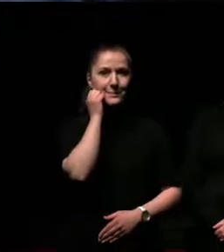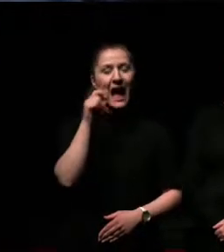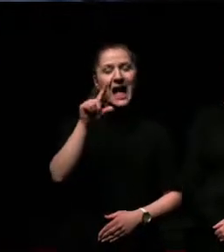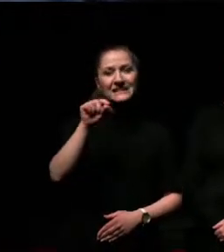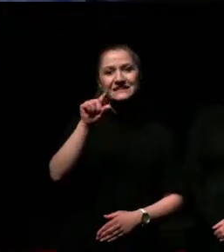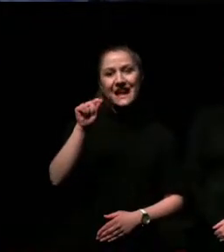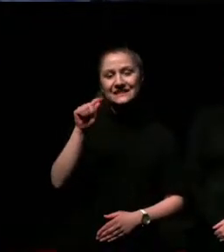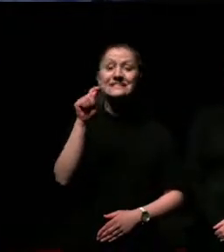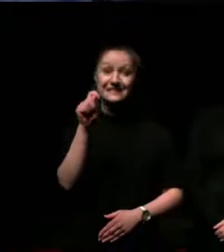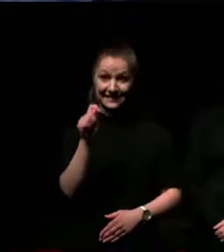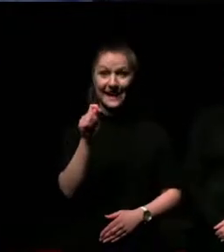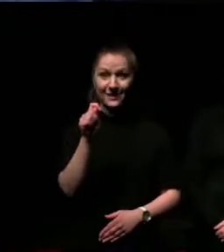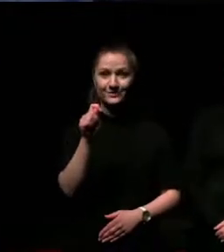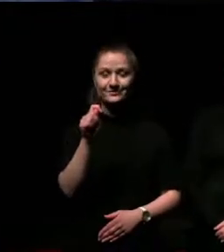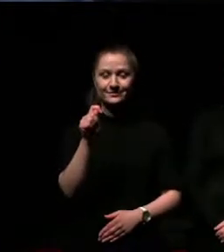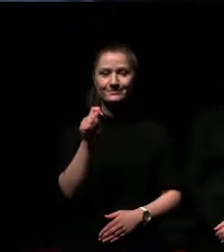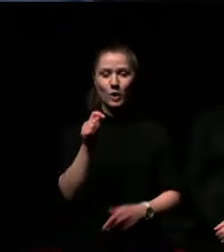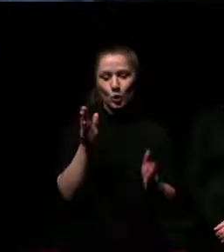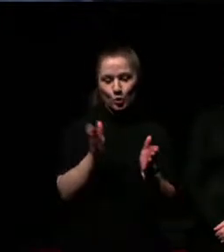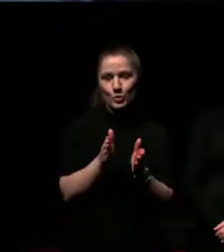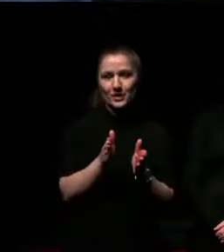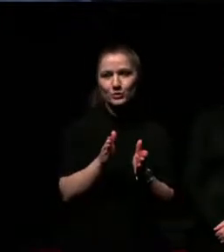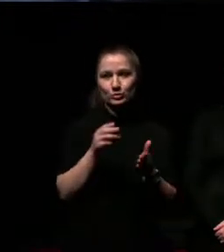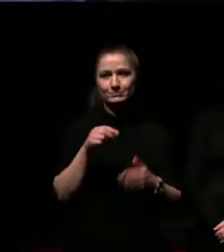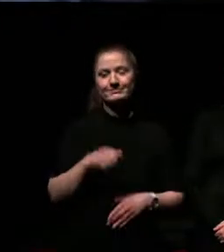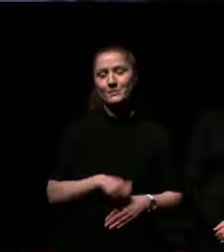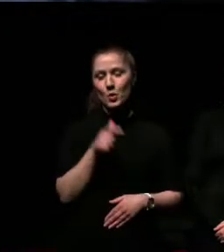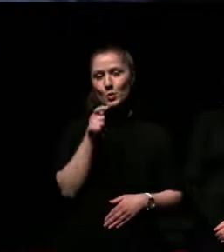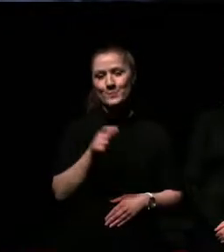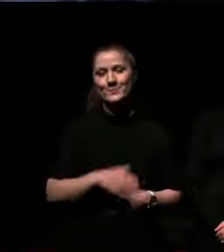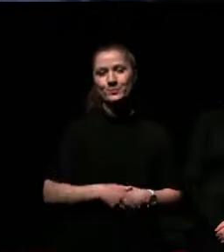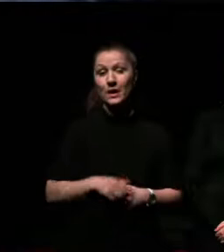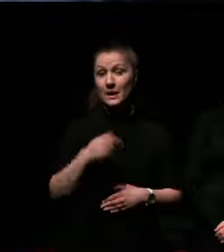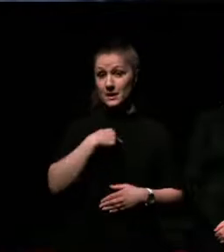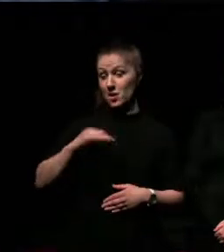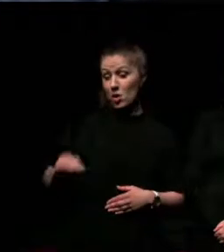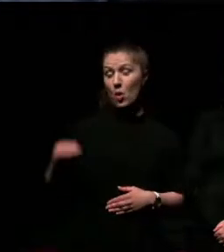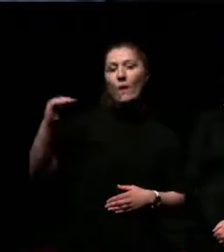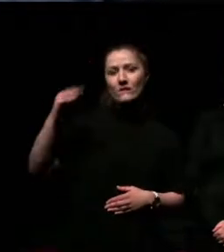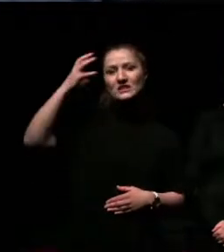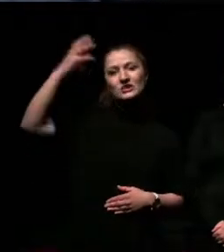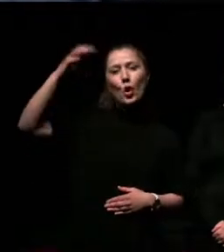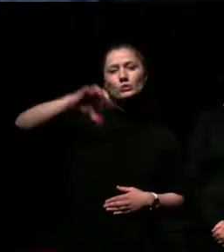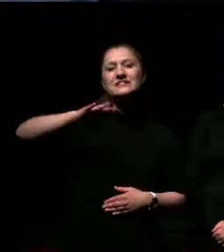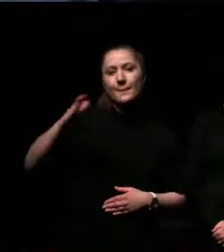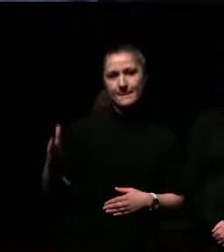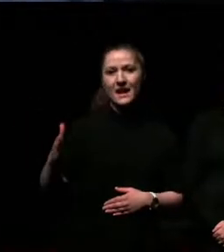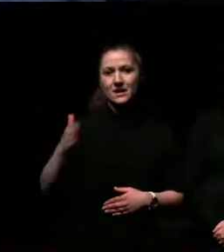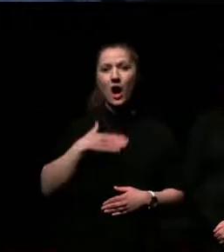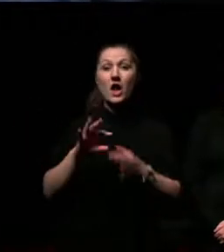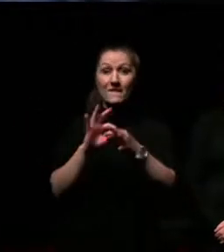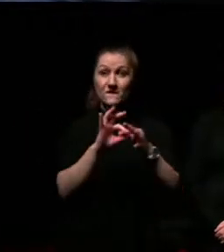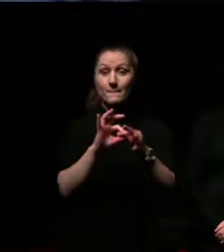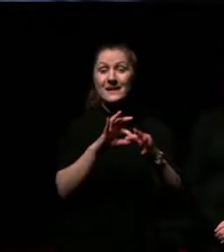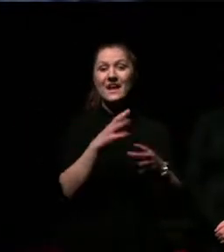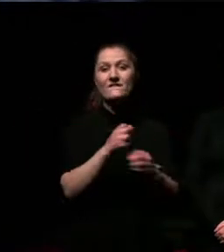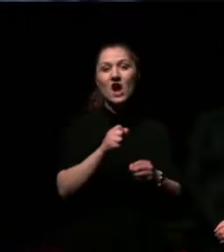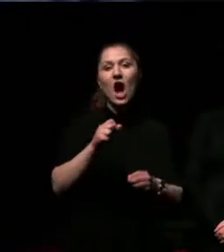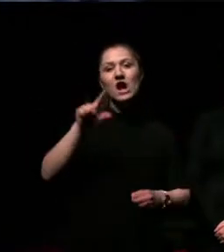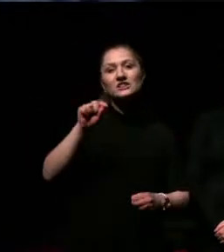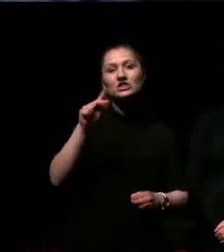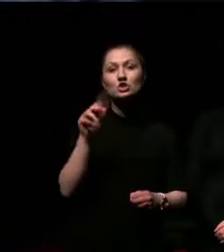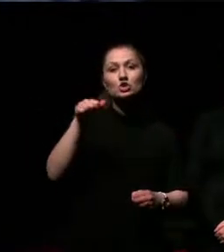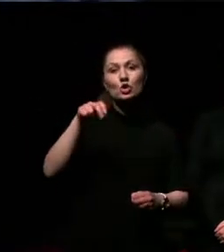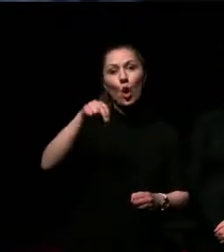SST heretter. Jeg er oppvokst i Kongsberg, men har familie fra Skånland